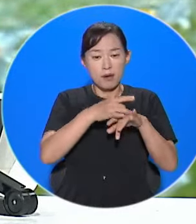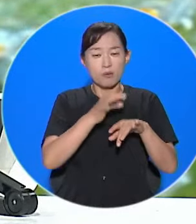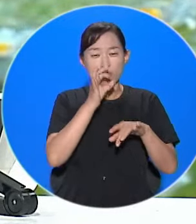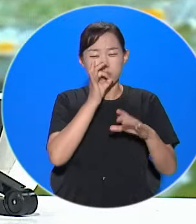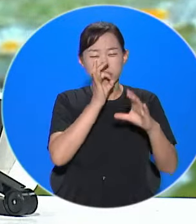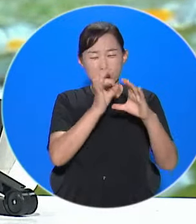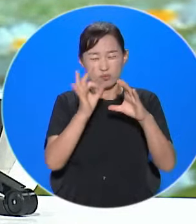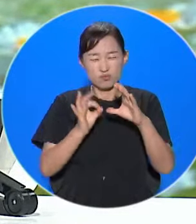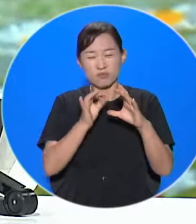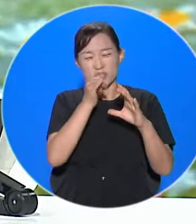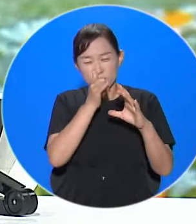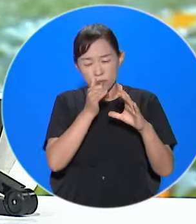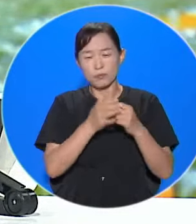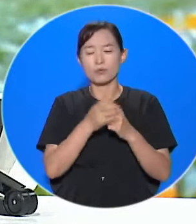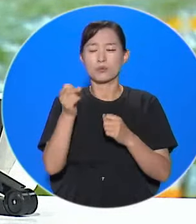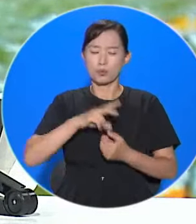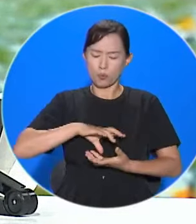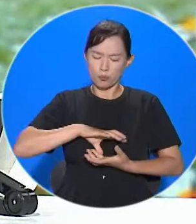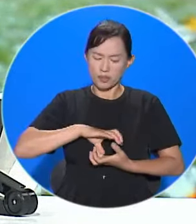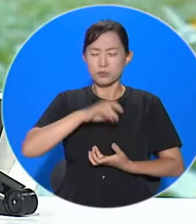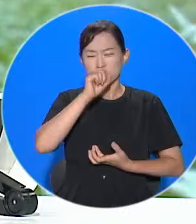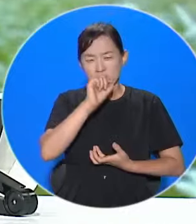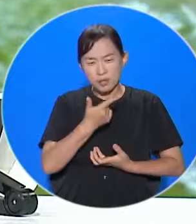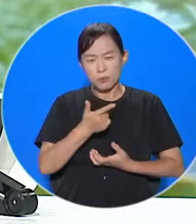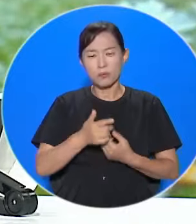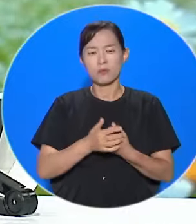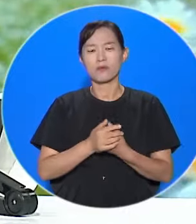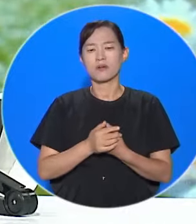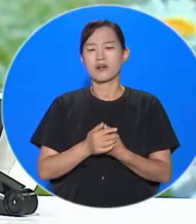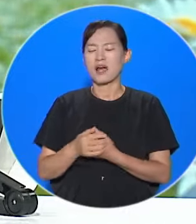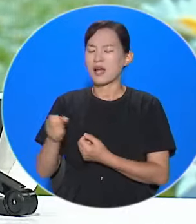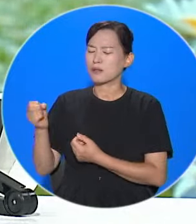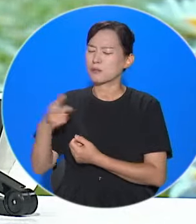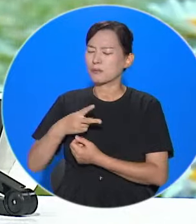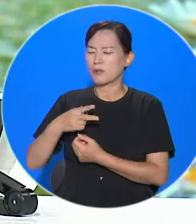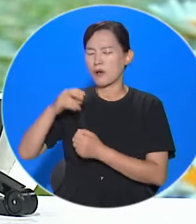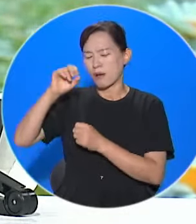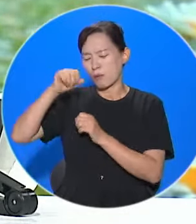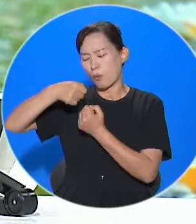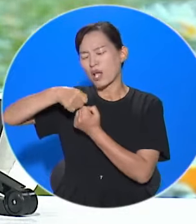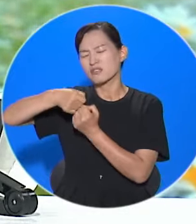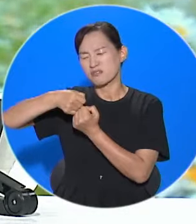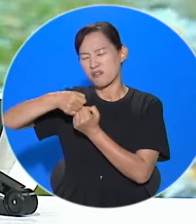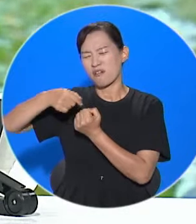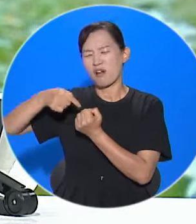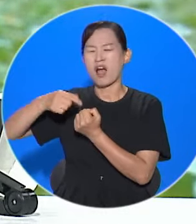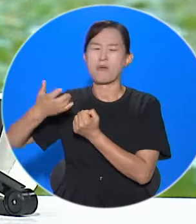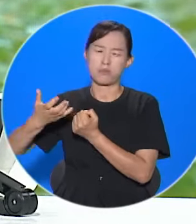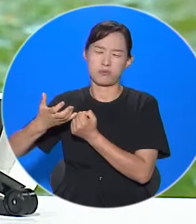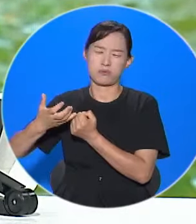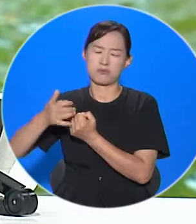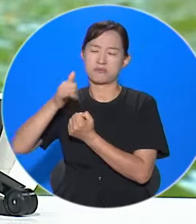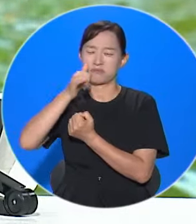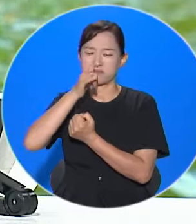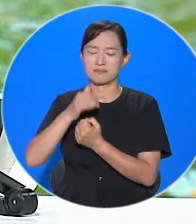골다공증도 있으시고 또 위장도 안 좋으시고 관절염에다가 관절염이고 아유 예. 참